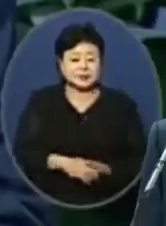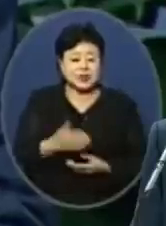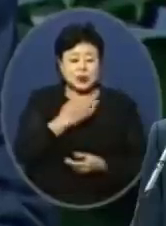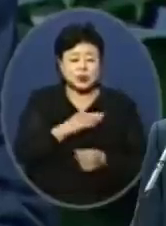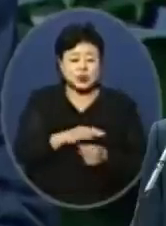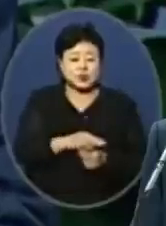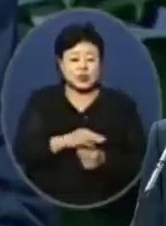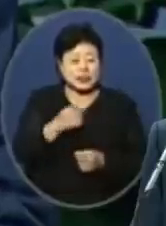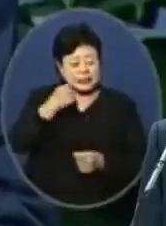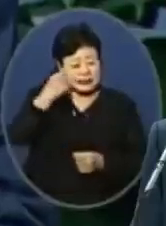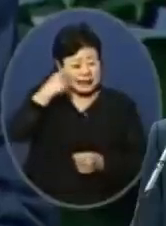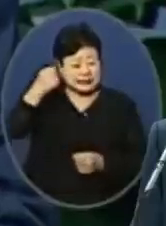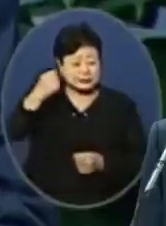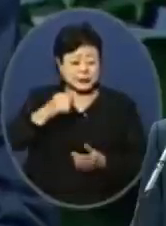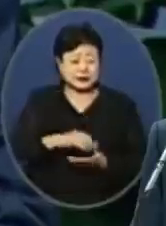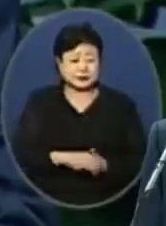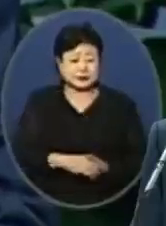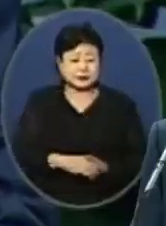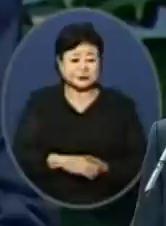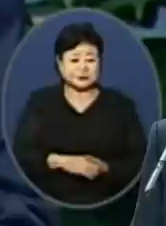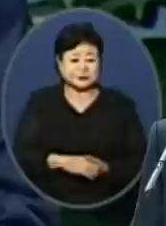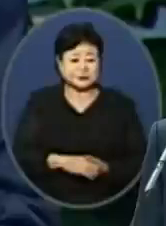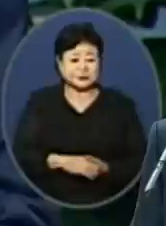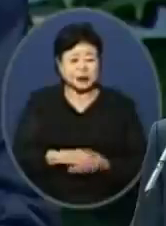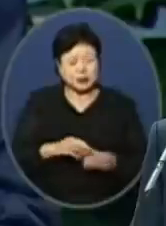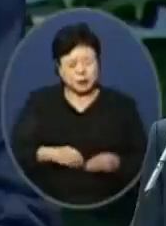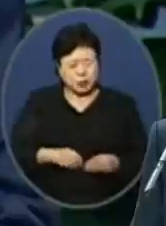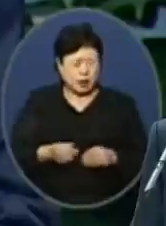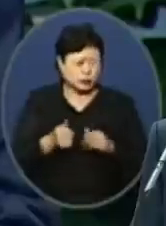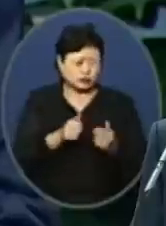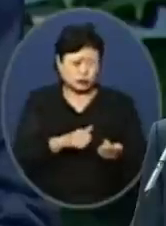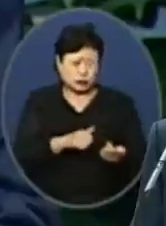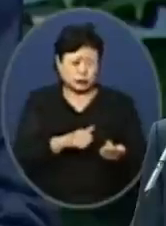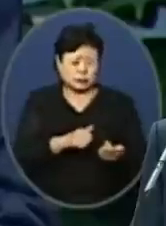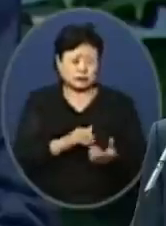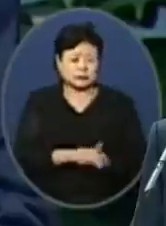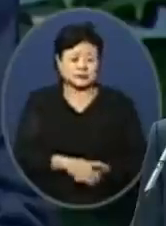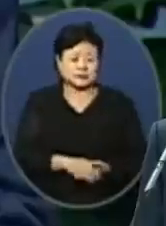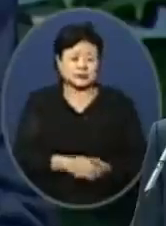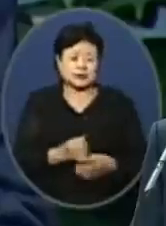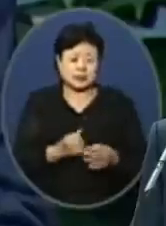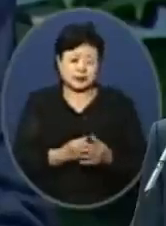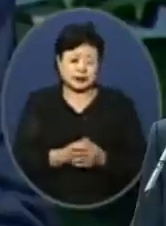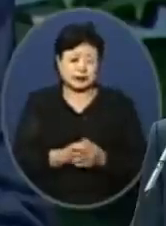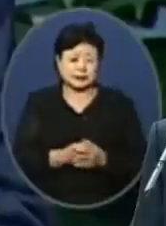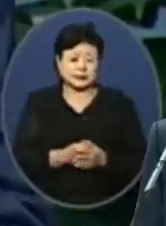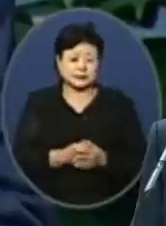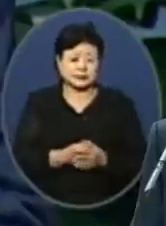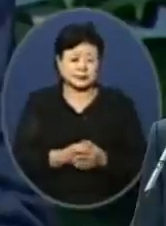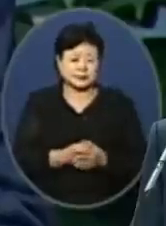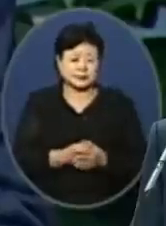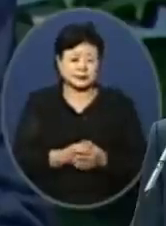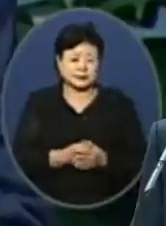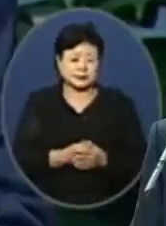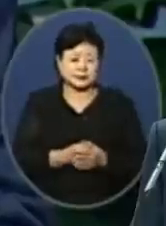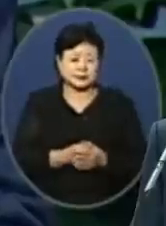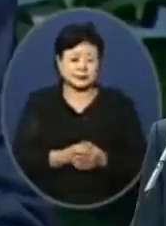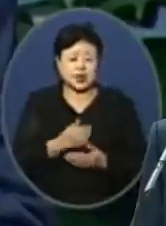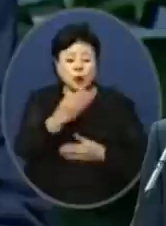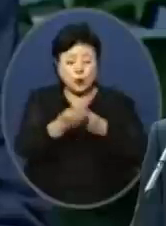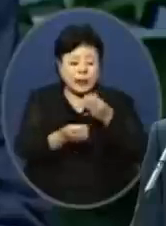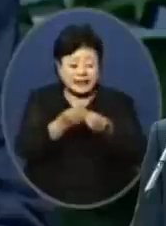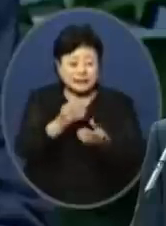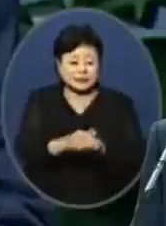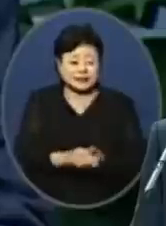육의 자아를 가지고 살다가는 굶어 죽을 수밖에 없습니다. 그러므로 그는